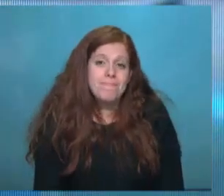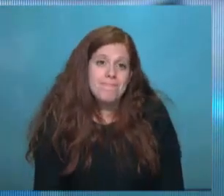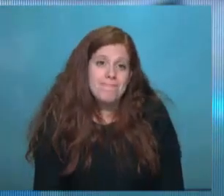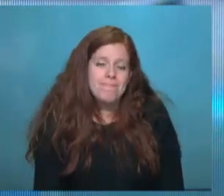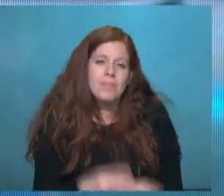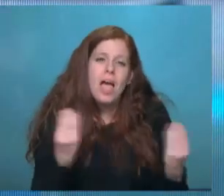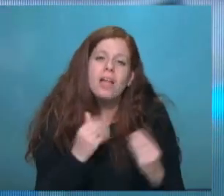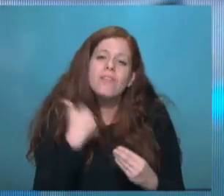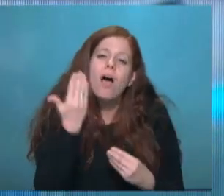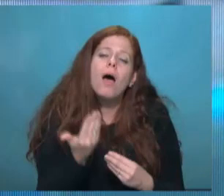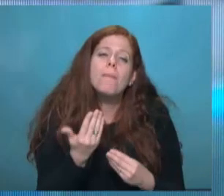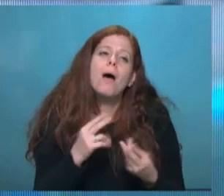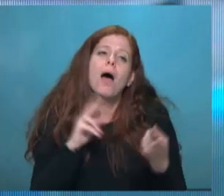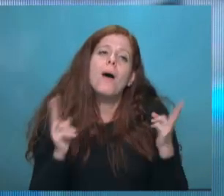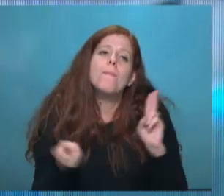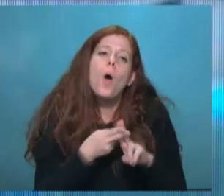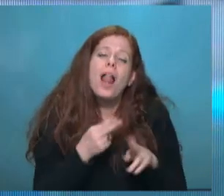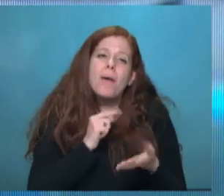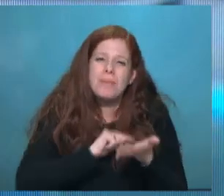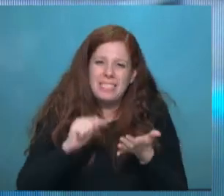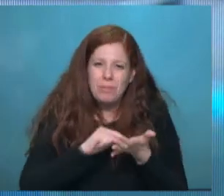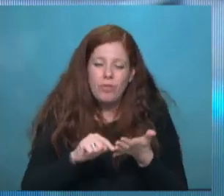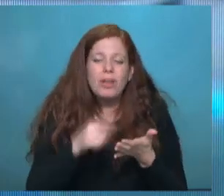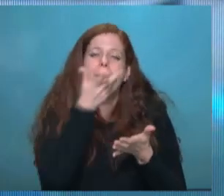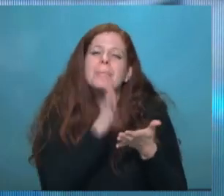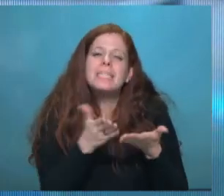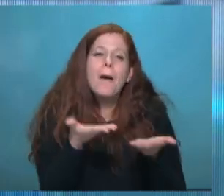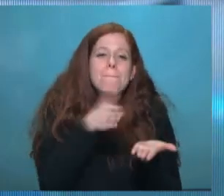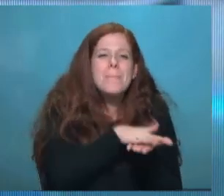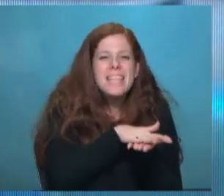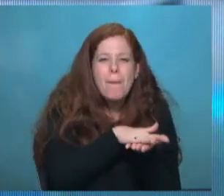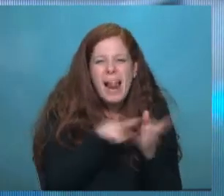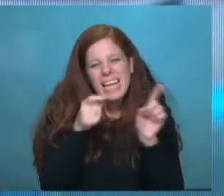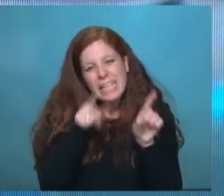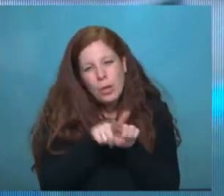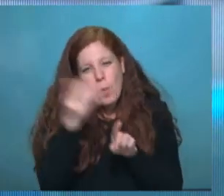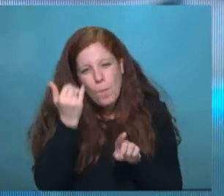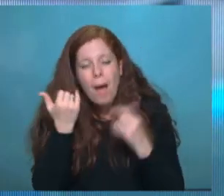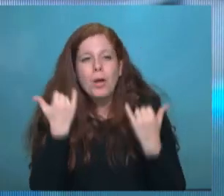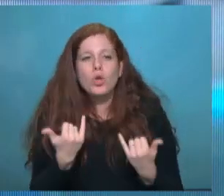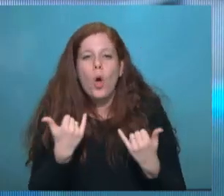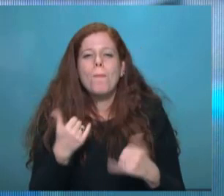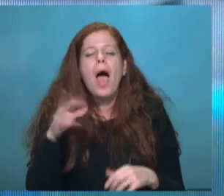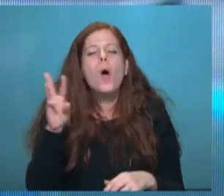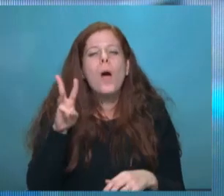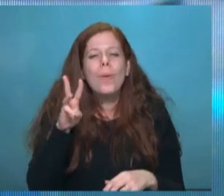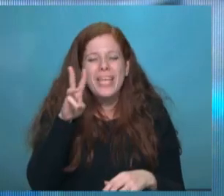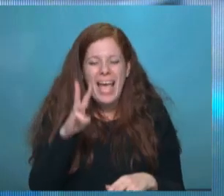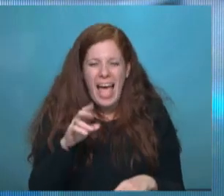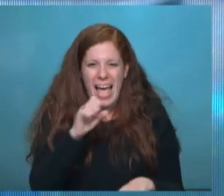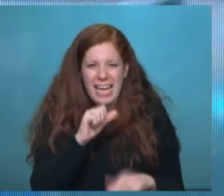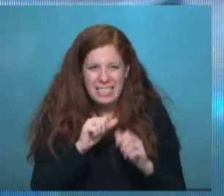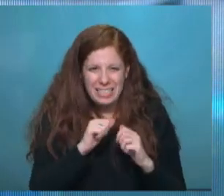הדבר הבא בעולם הסלולר, הסמארטפונים, מסך מתקפל קצת כמו מה שהיה פעם. היום הציגה וואוי הסינית את המכשיר החדש שלה